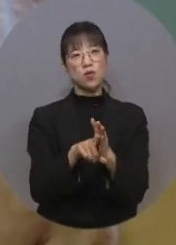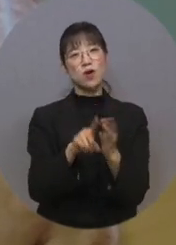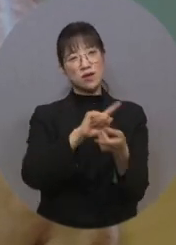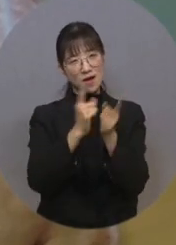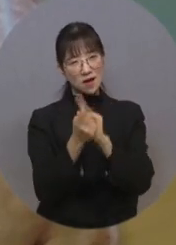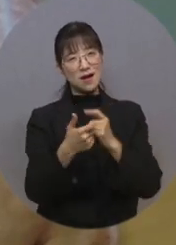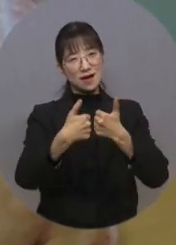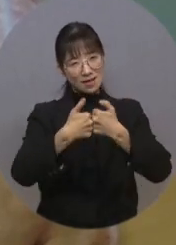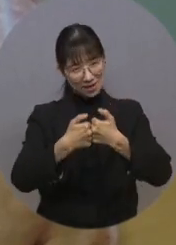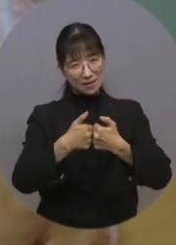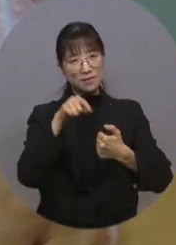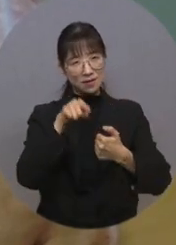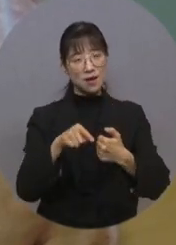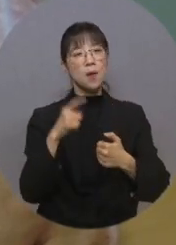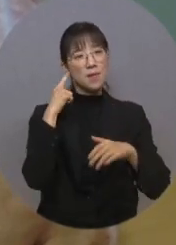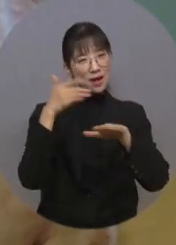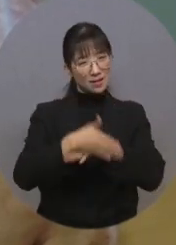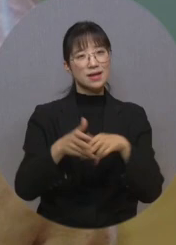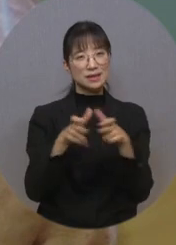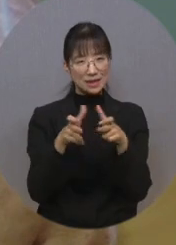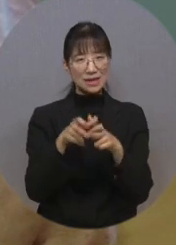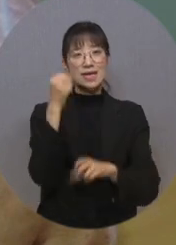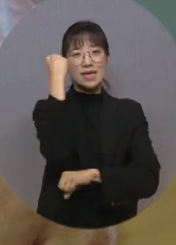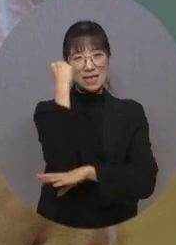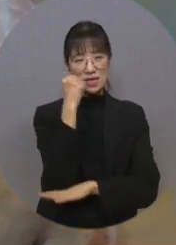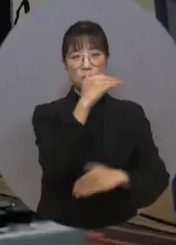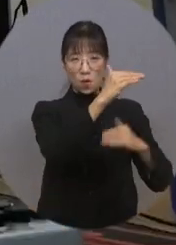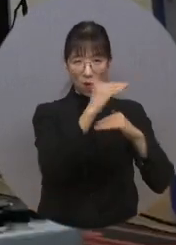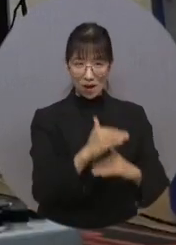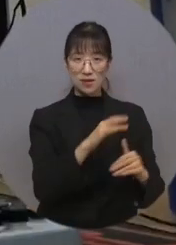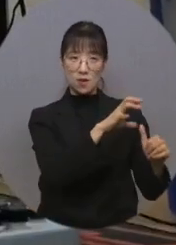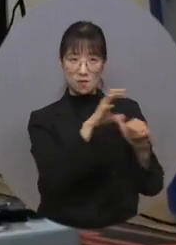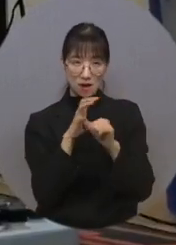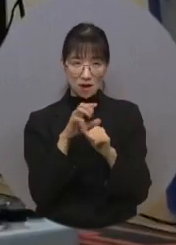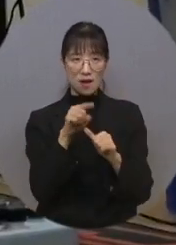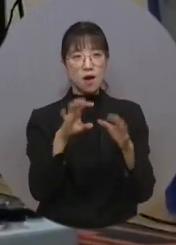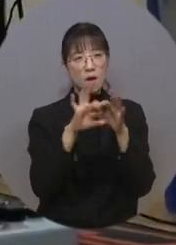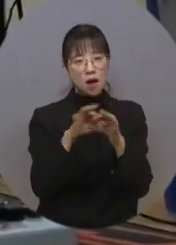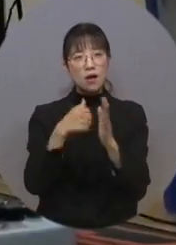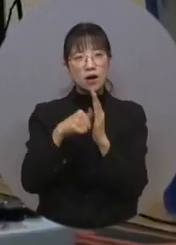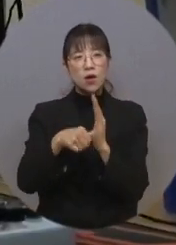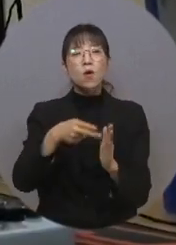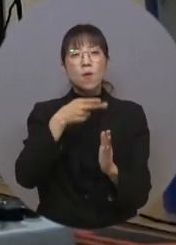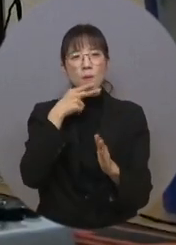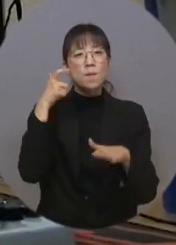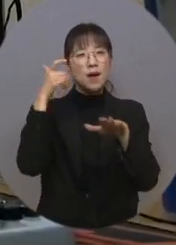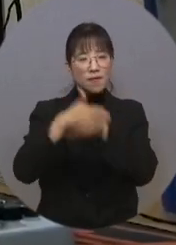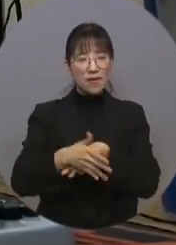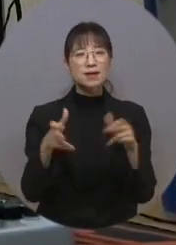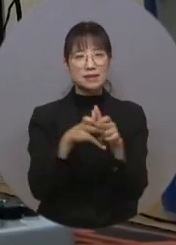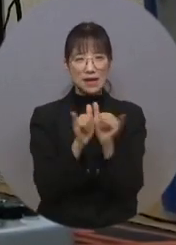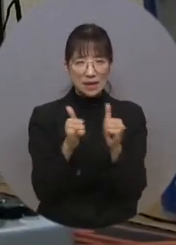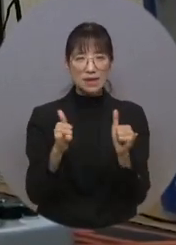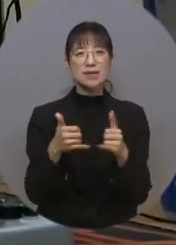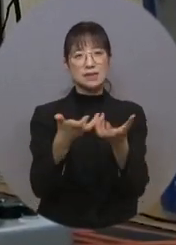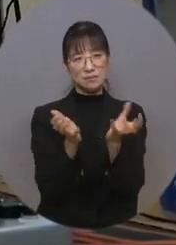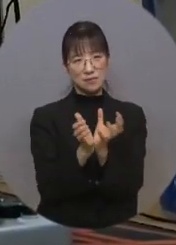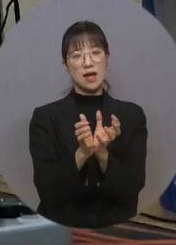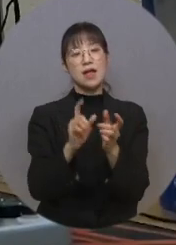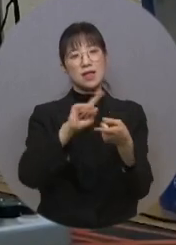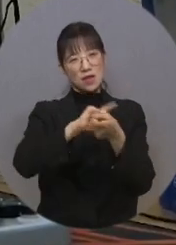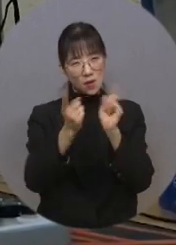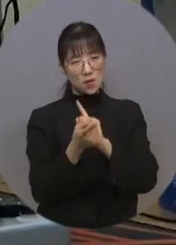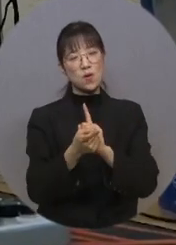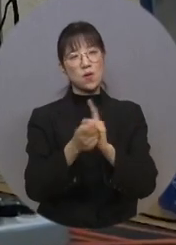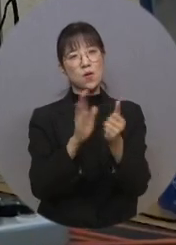동료상담 발달장애인 집단 동력상담 기초과정 활용편이 관련 자료가 없던 발달장애인 집단정력 상담에